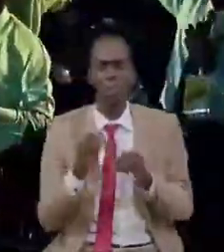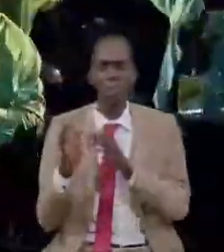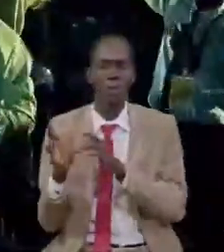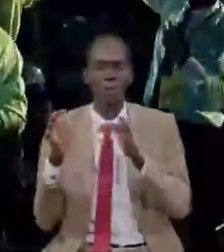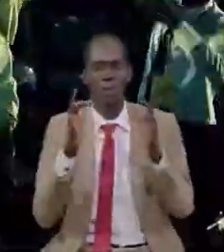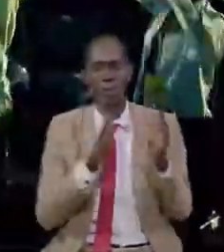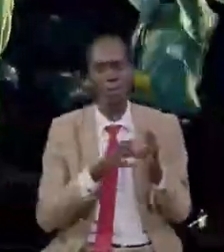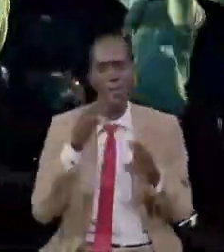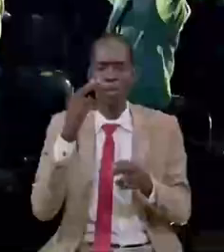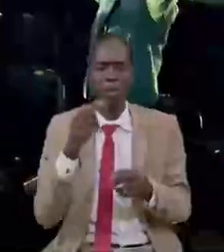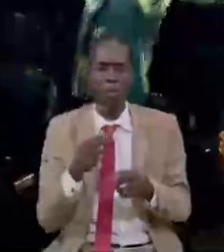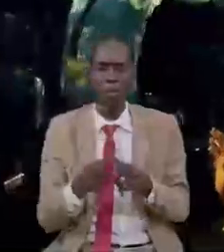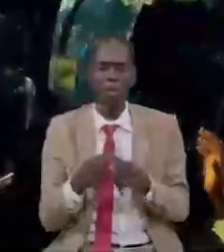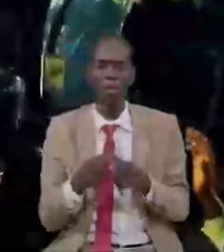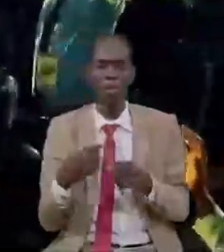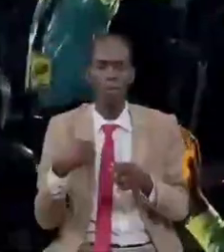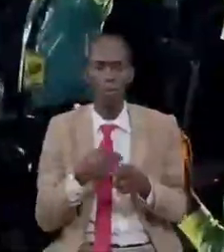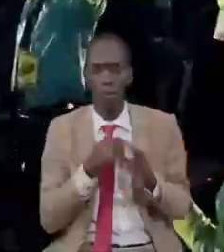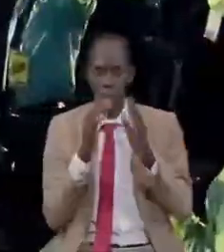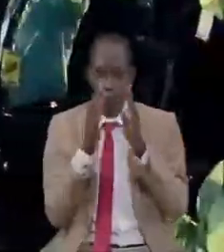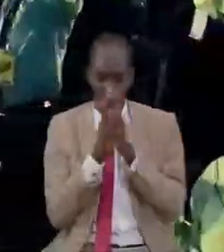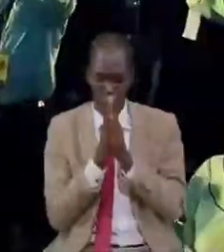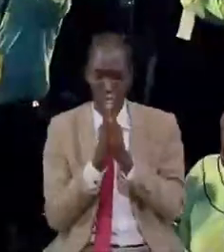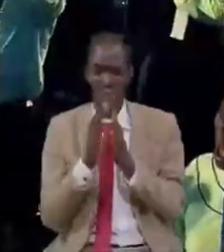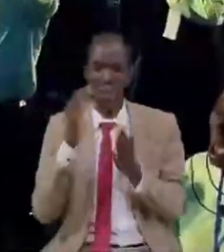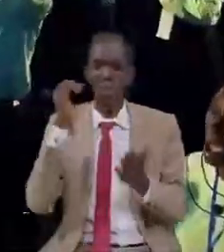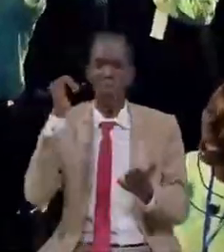Au nom de Jésus, nous prions.